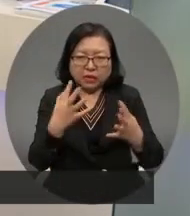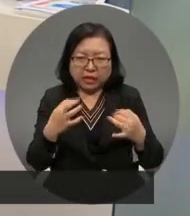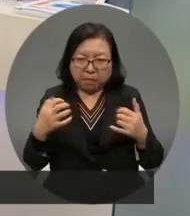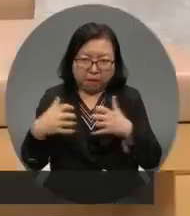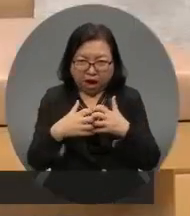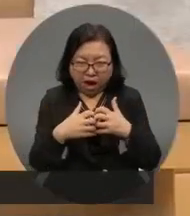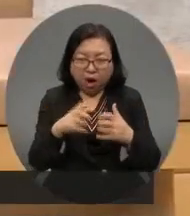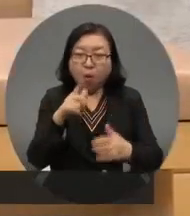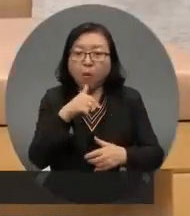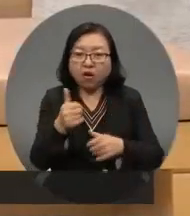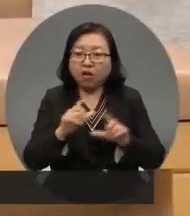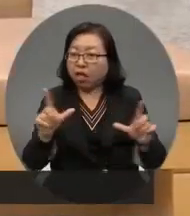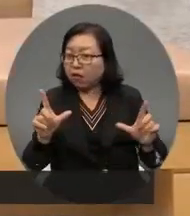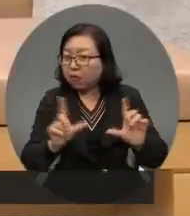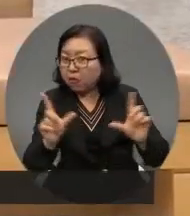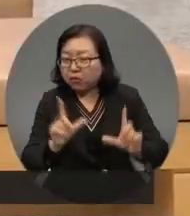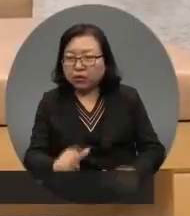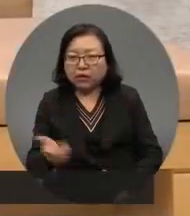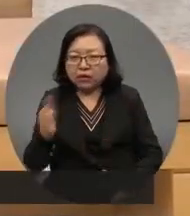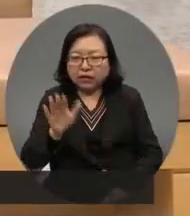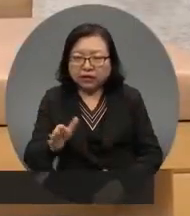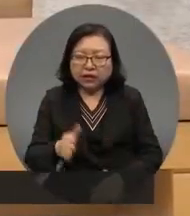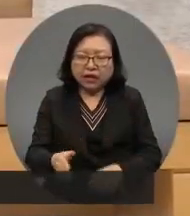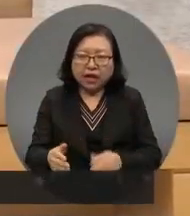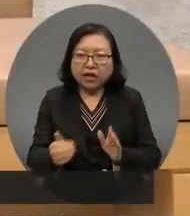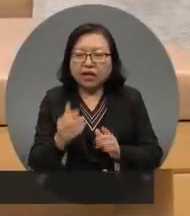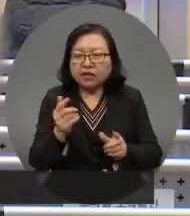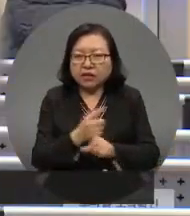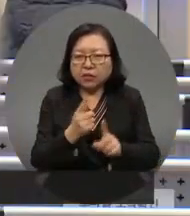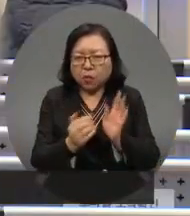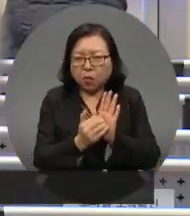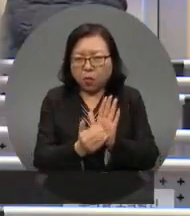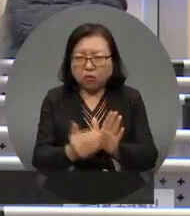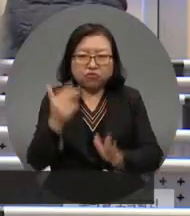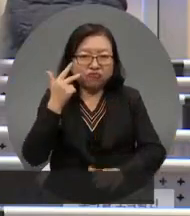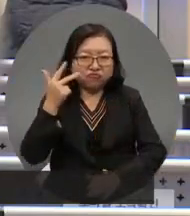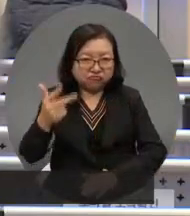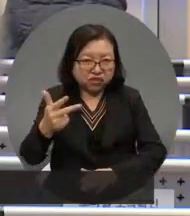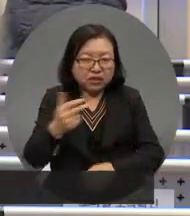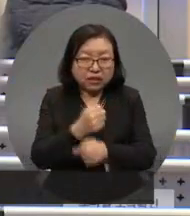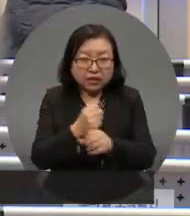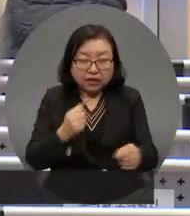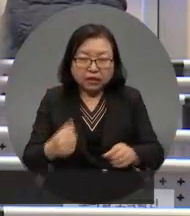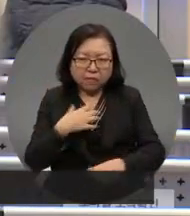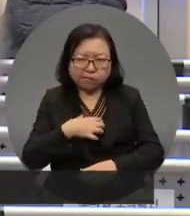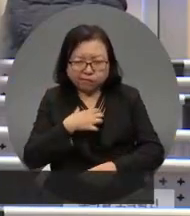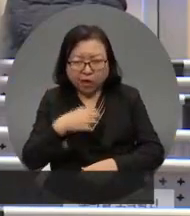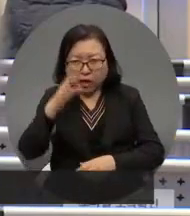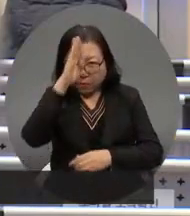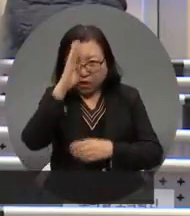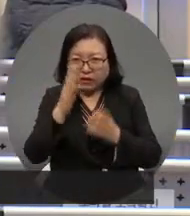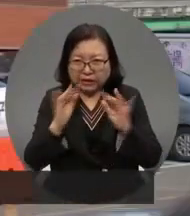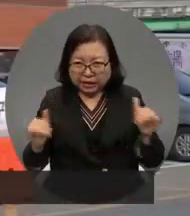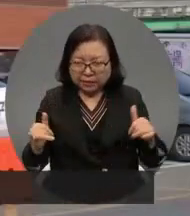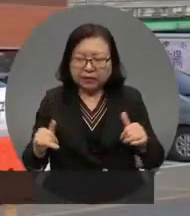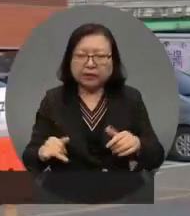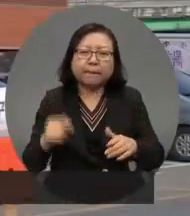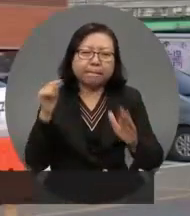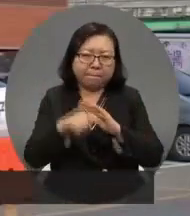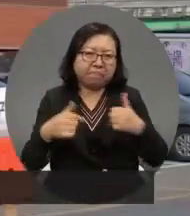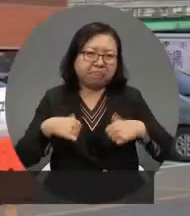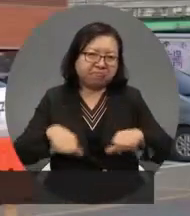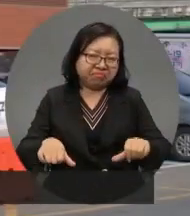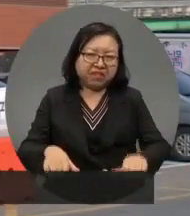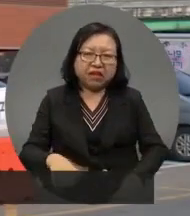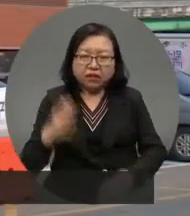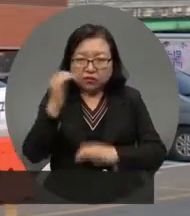이렇습니다. 전공의 진료 거부가 일주일째 이어지자 진료 차질을 우려한 환자들이 발길을 돌린 겁니다.